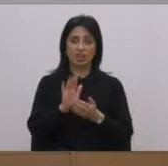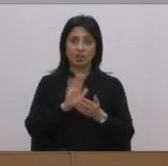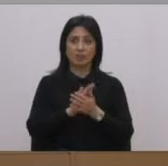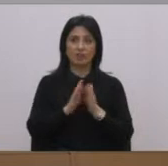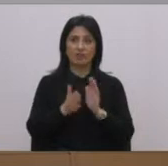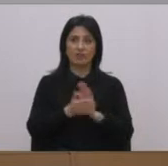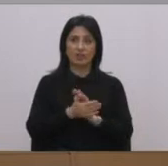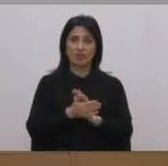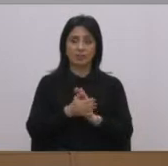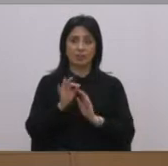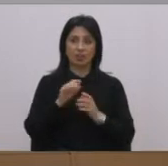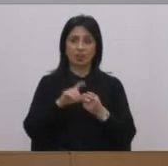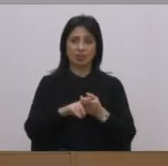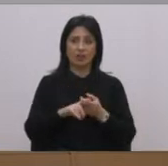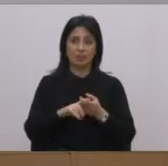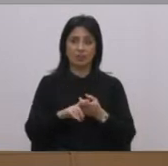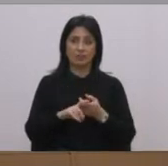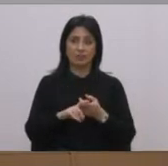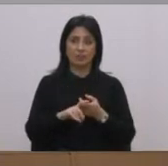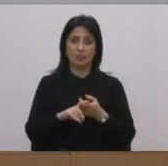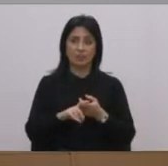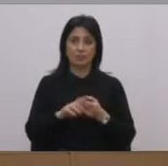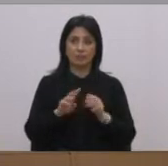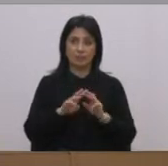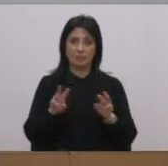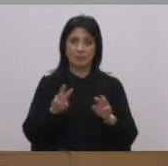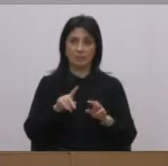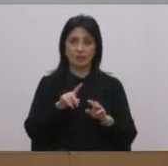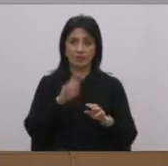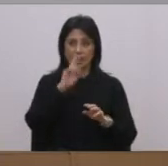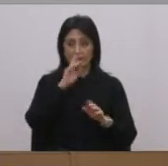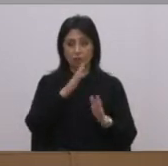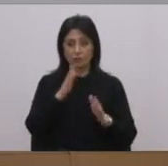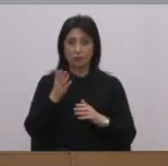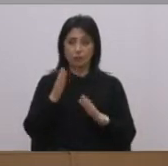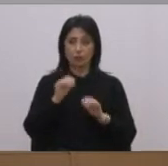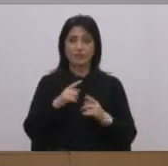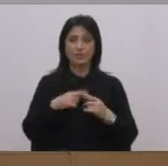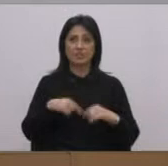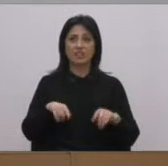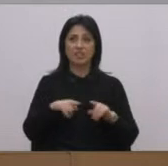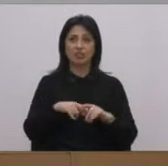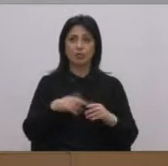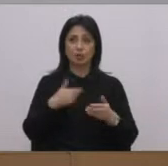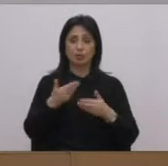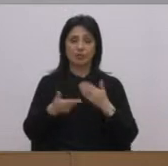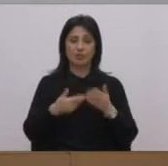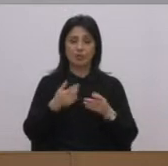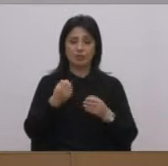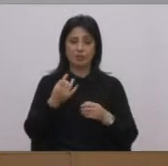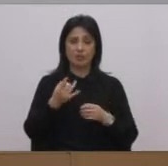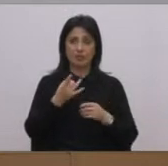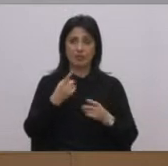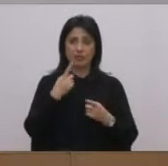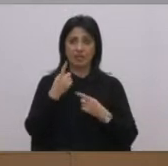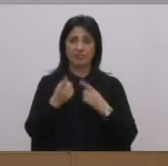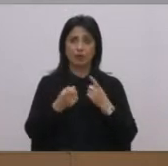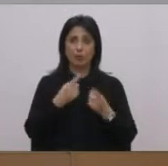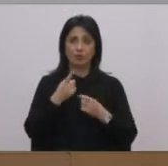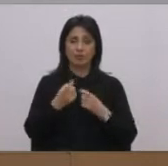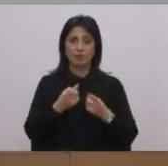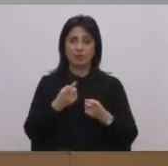ვადების შესახებ სამინისტროს გადაცდომებს, თუ შეიძლება საზოგადოებას მივაწოდოთ კიდევ ერთხელ